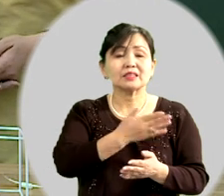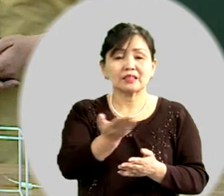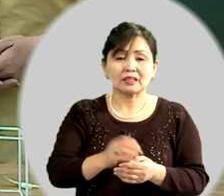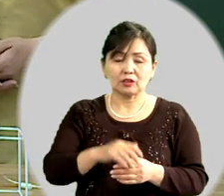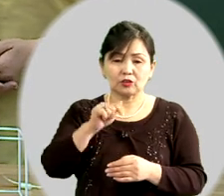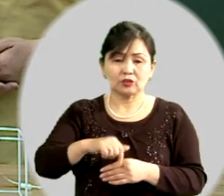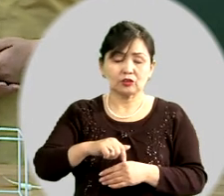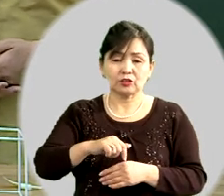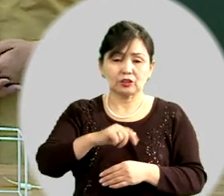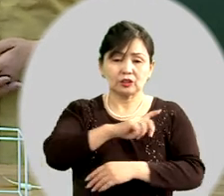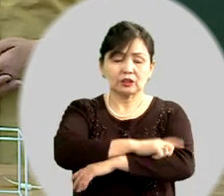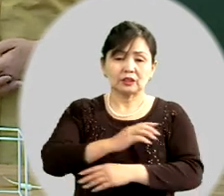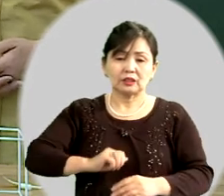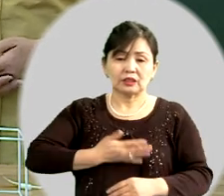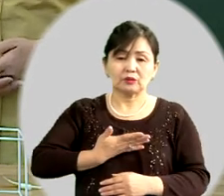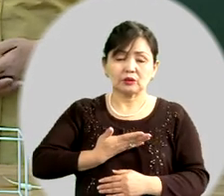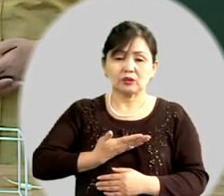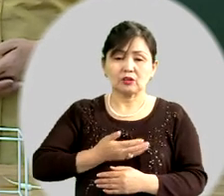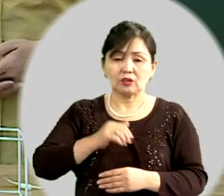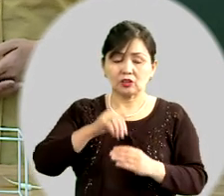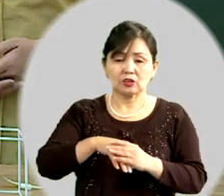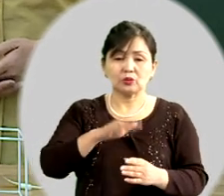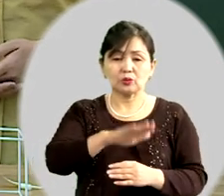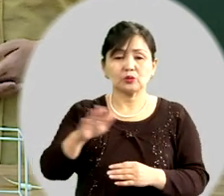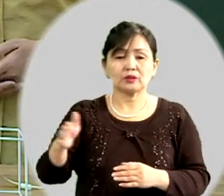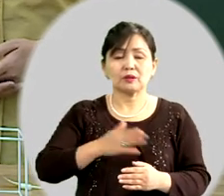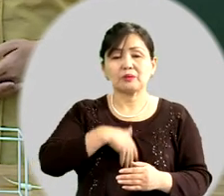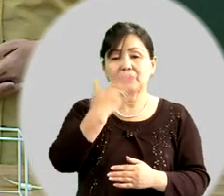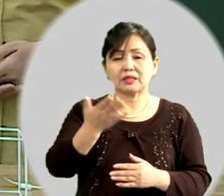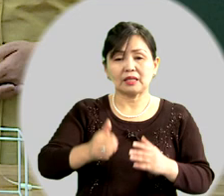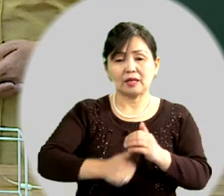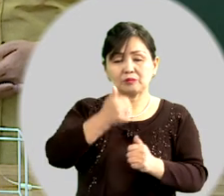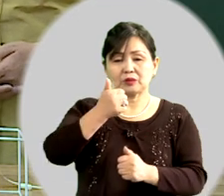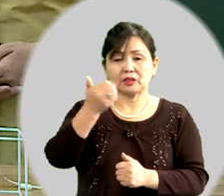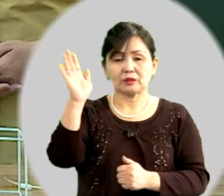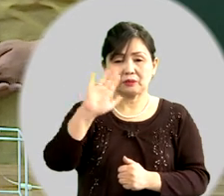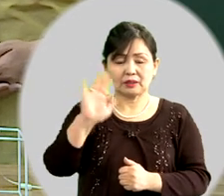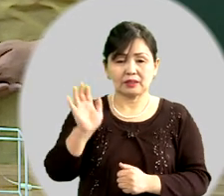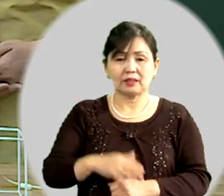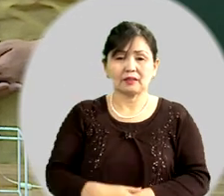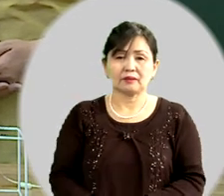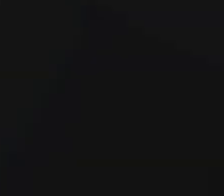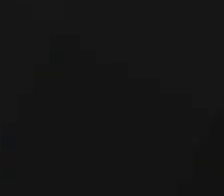Өнөөдрийн хичээлд идэвхтэй оролцсон хүүхдүүд та бүхэндээ баярлалаа. Та бүхэнд амжилт хүсье. Баяртай.